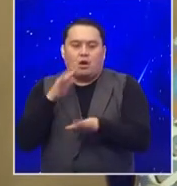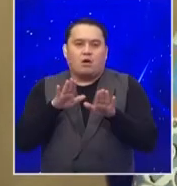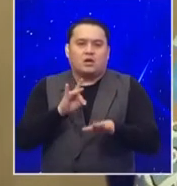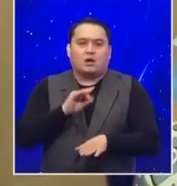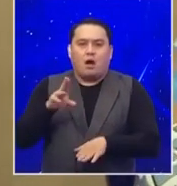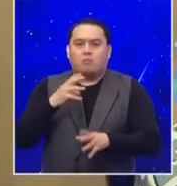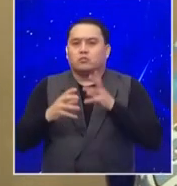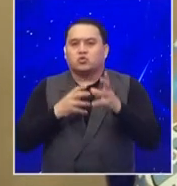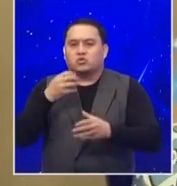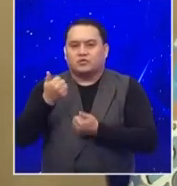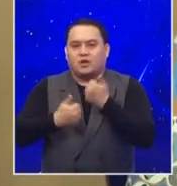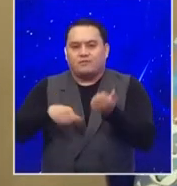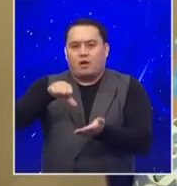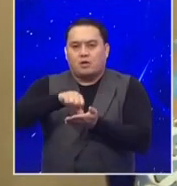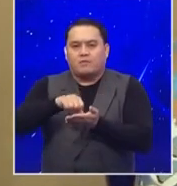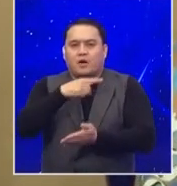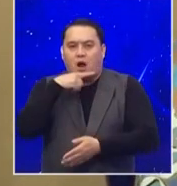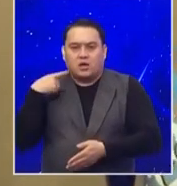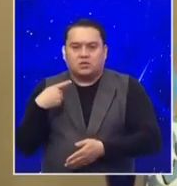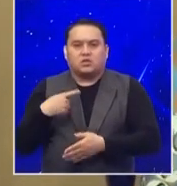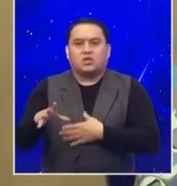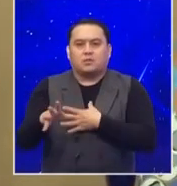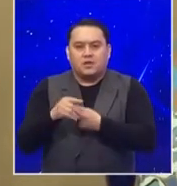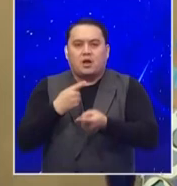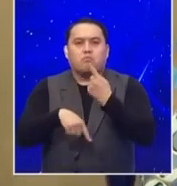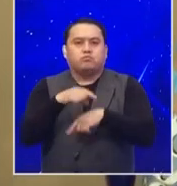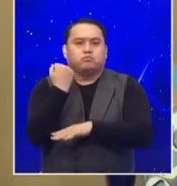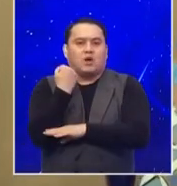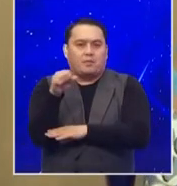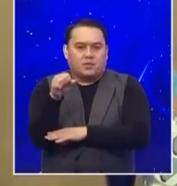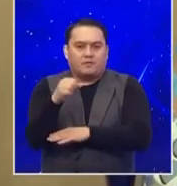и даже международных стартах. Были в России с ребятами, вернулись